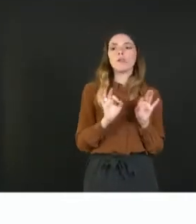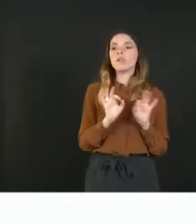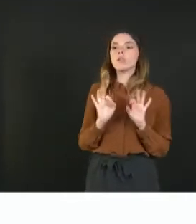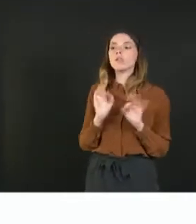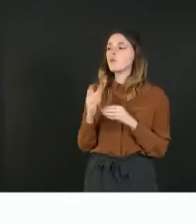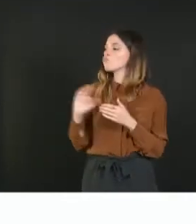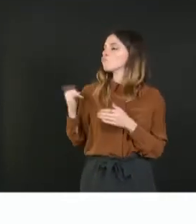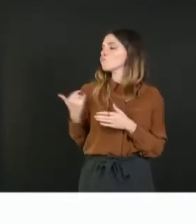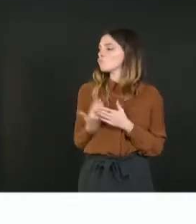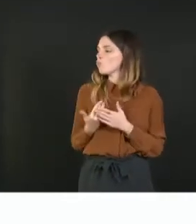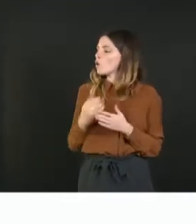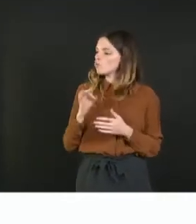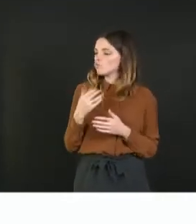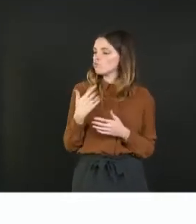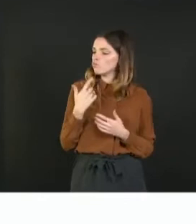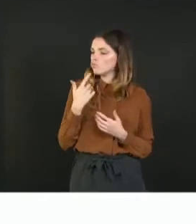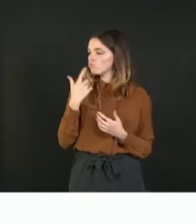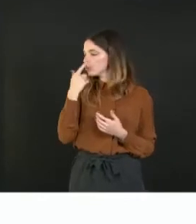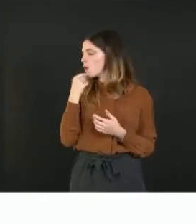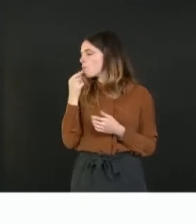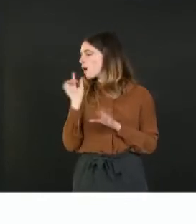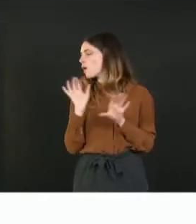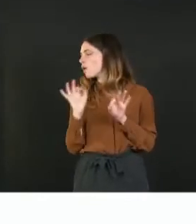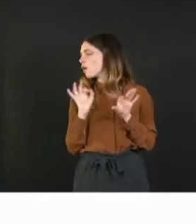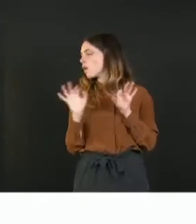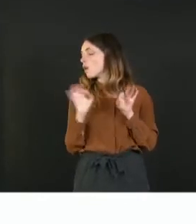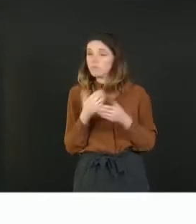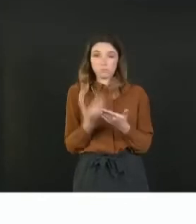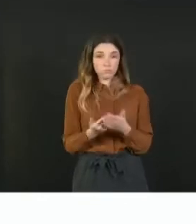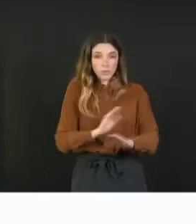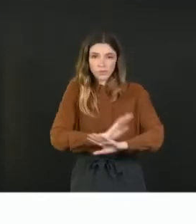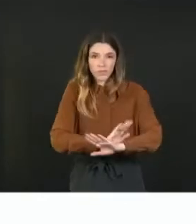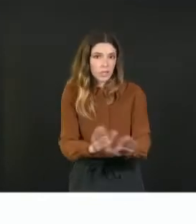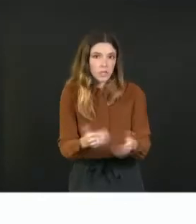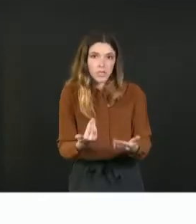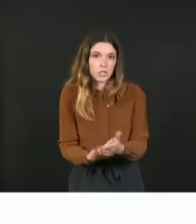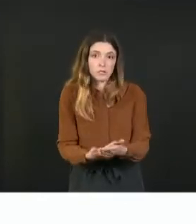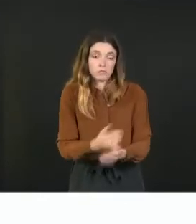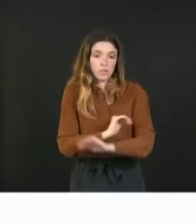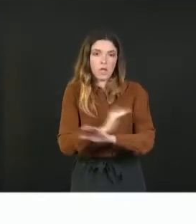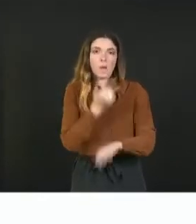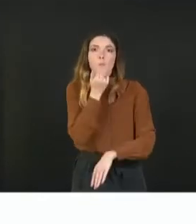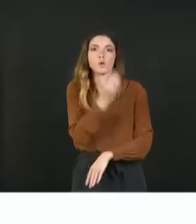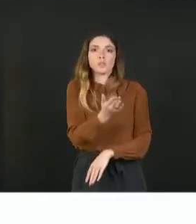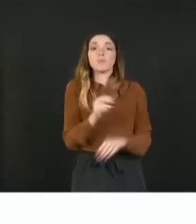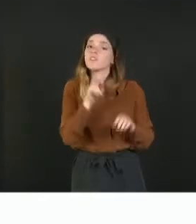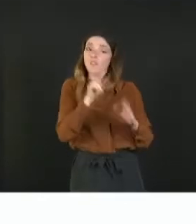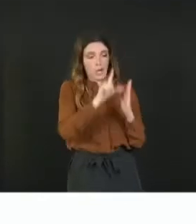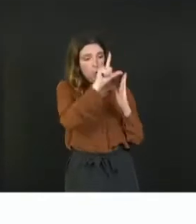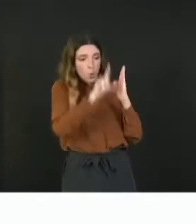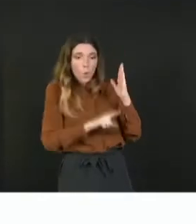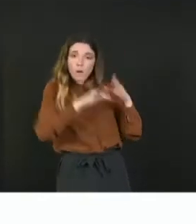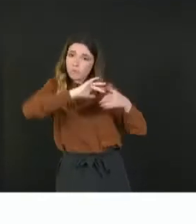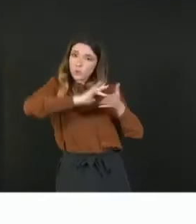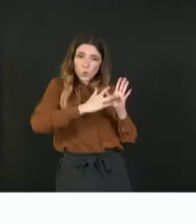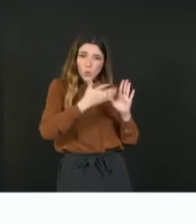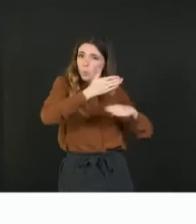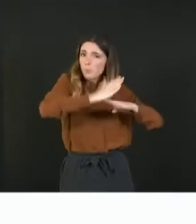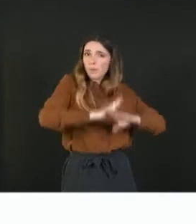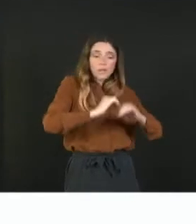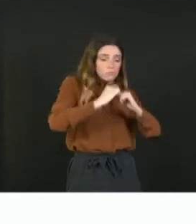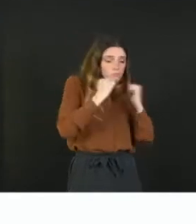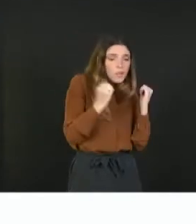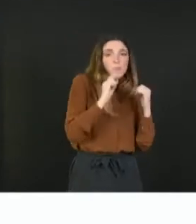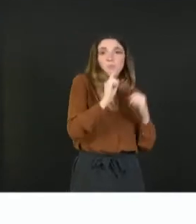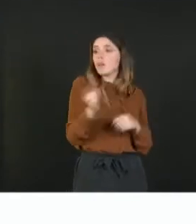hier, quoi. On n'en est plus là, hein. C'est terminé, ça. Et d'ailleurs, la loi nous le dit déjà. Je pense que tout est dans la loi, mais qu'on oublie de l'utiliser. Vous en avez déjà